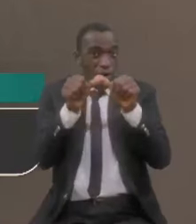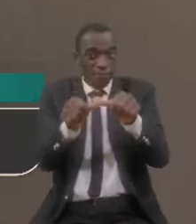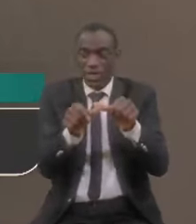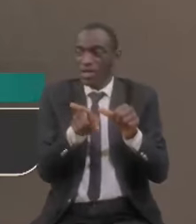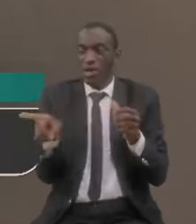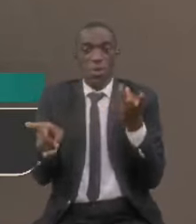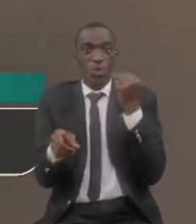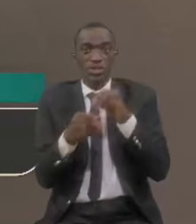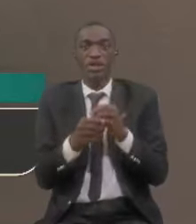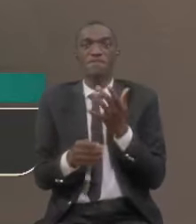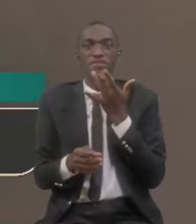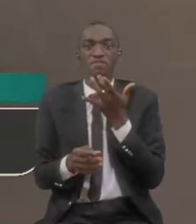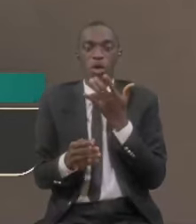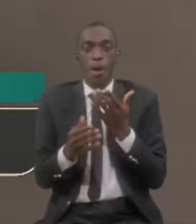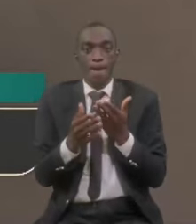et aux hommes.